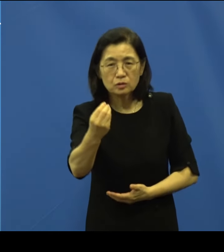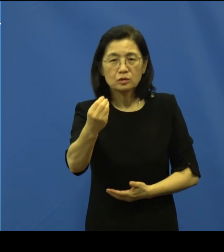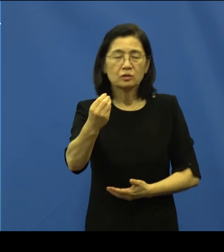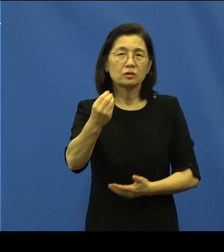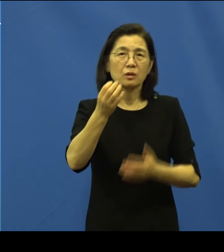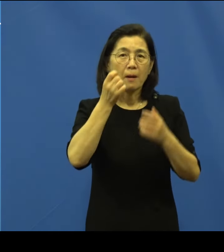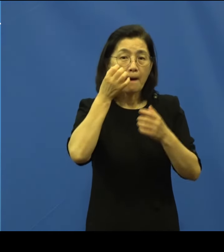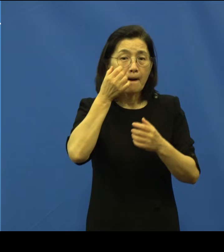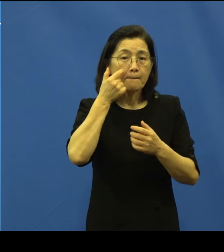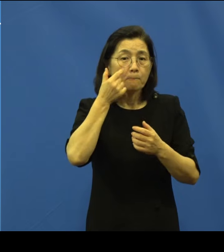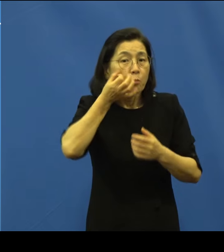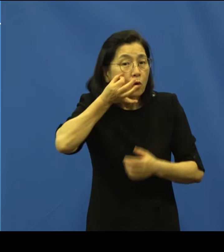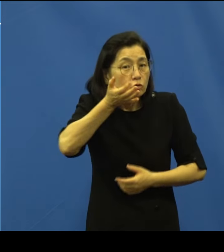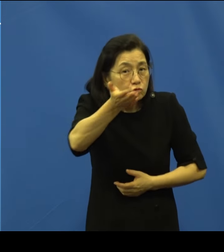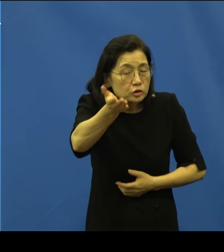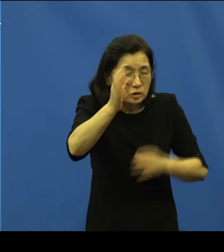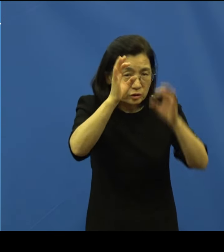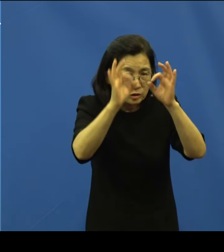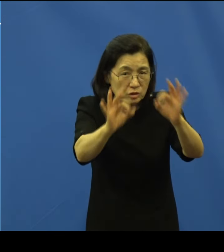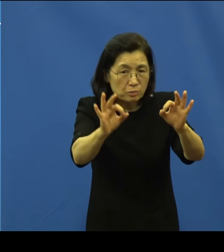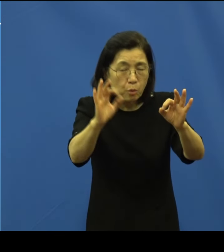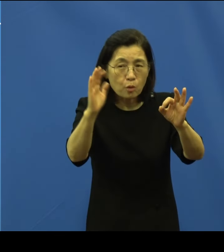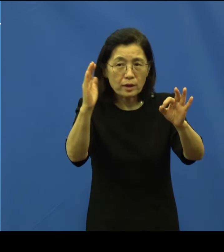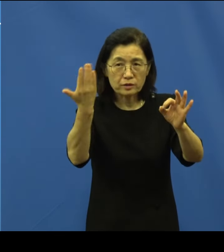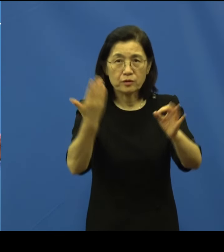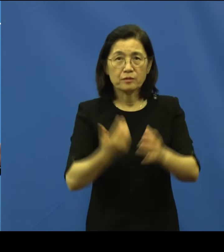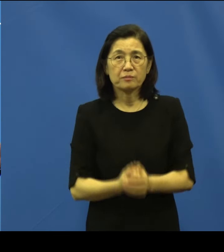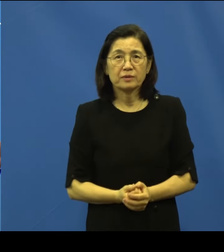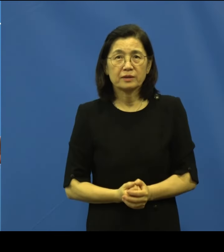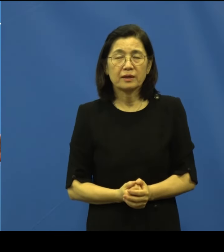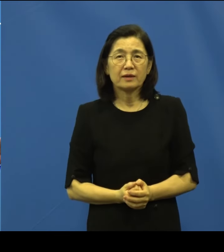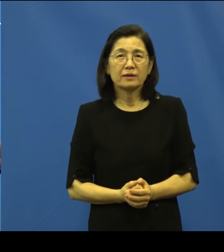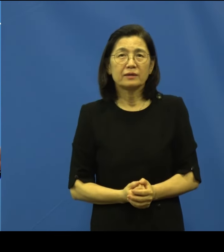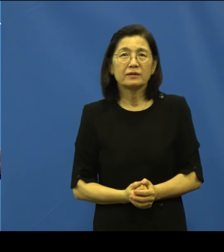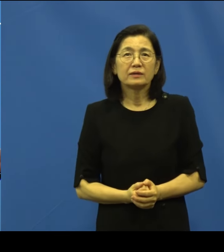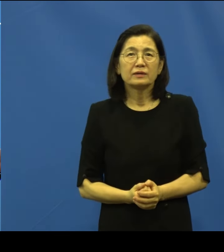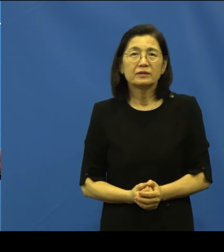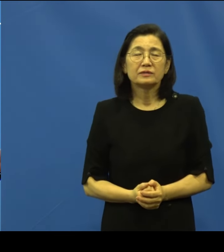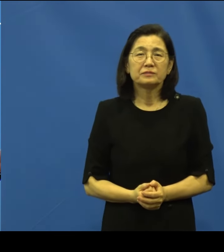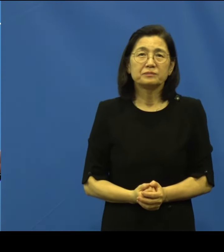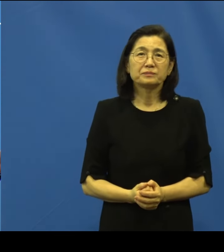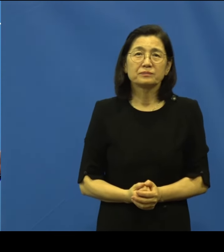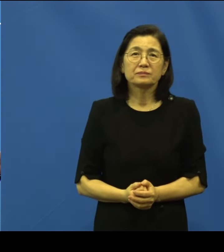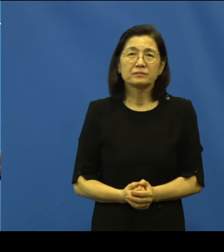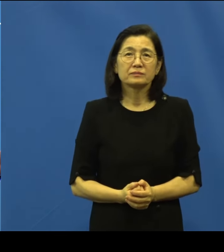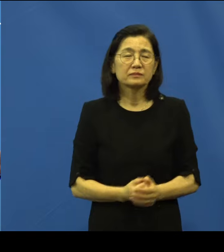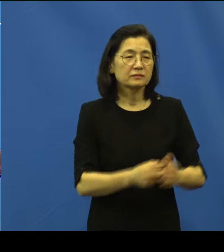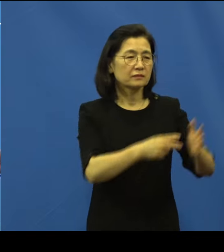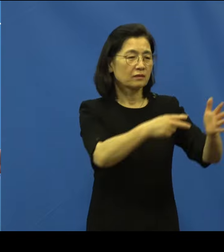그러면 엘리사의 얘기가 나오는 게 우리의 적보다 우리 편이 더 많다는 거예요.